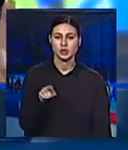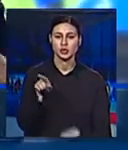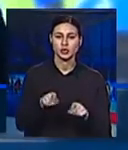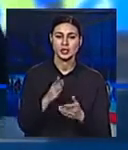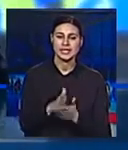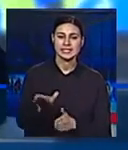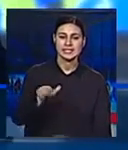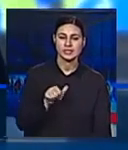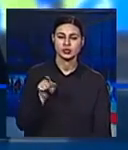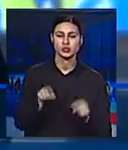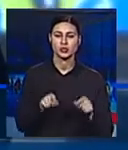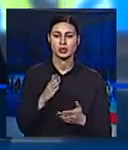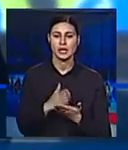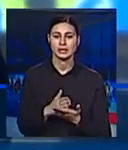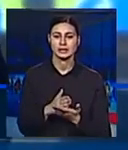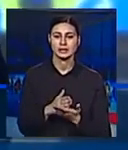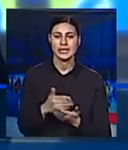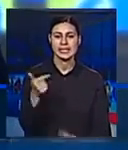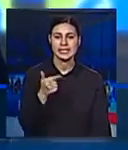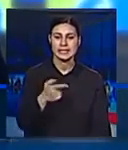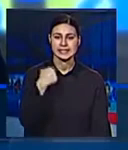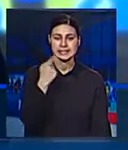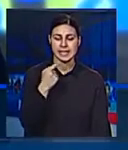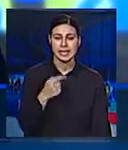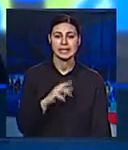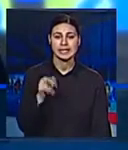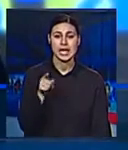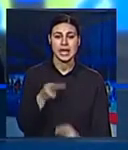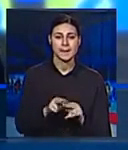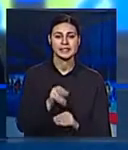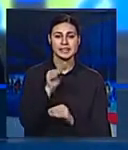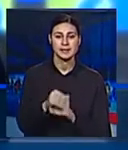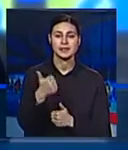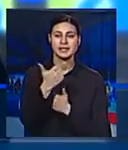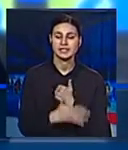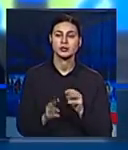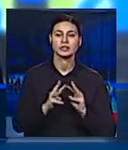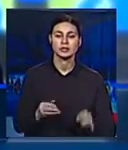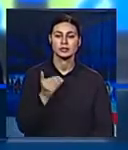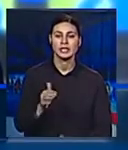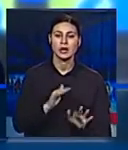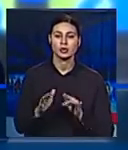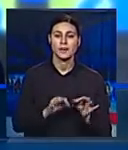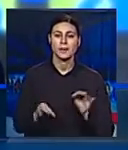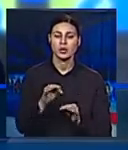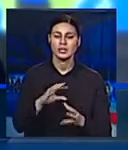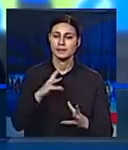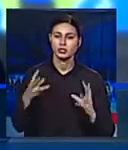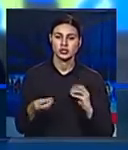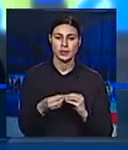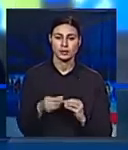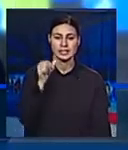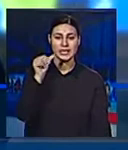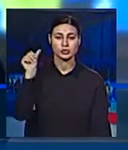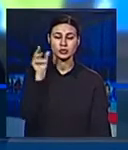ზოგი არის სესხის სახით, ზოგი გრატის სახით, და ამას ემატება რასაკვირველია ცენტრალური სამინისტროების მიერ განხორციელებული პროექტები. ანუ ჯამურად